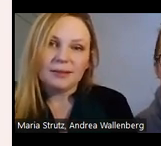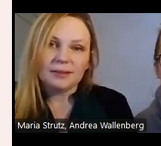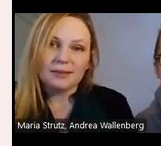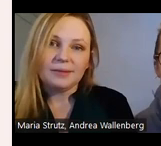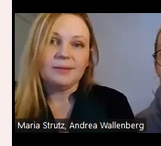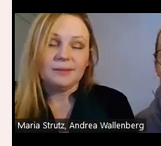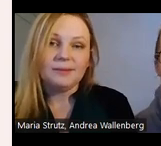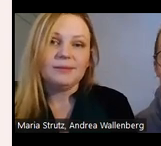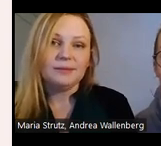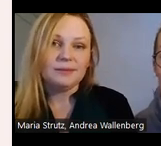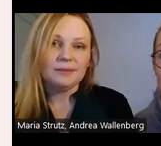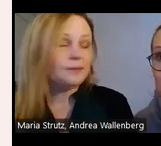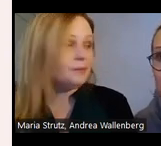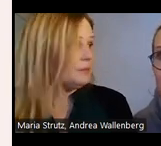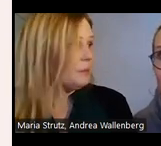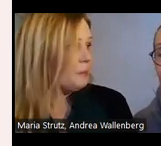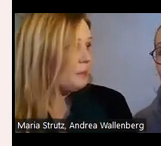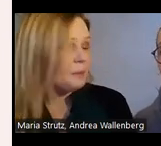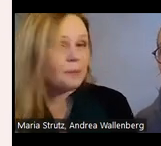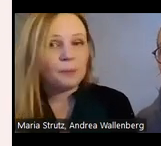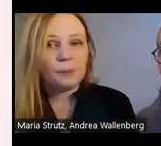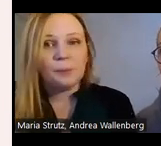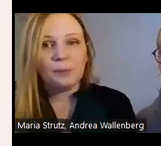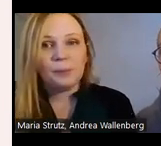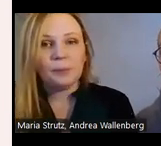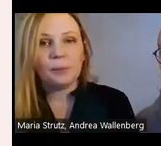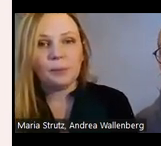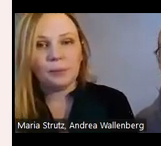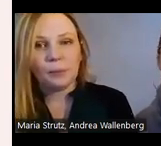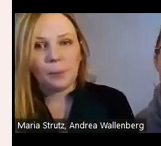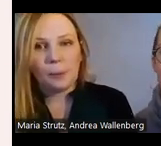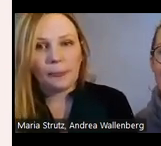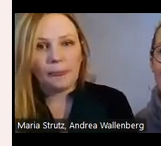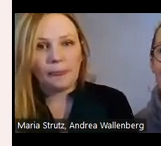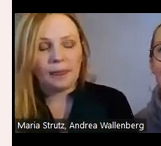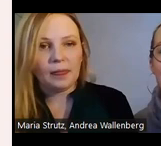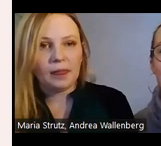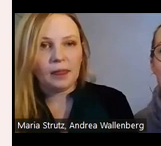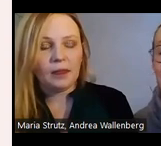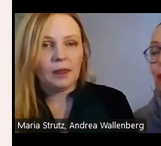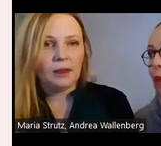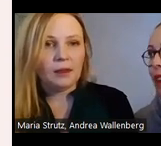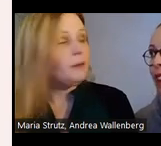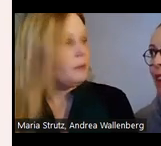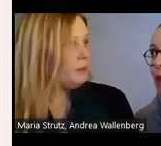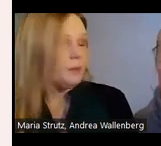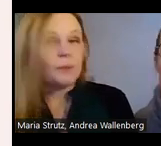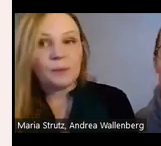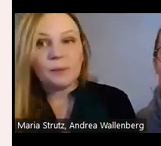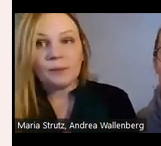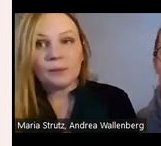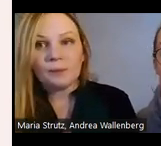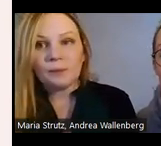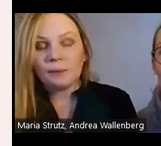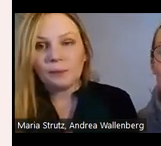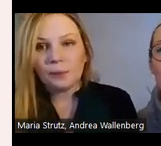söka leenden, hitta stunder för samspel. Och många av de första språklekarna i den stora boken är ju just för